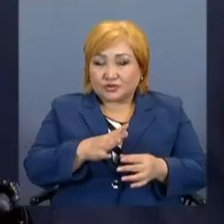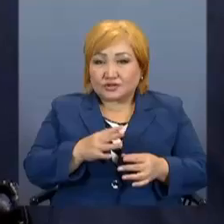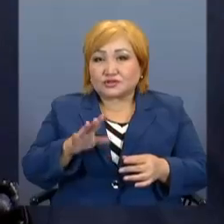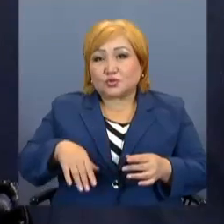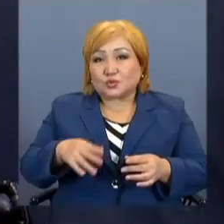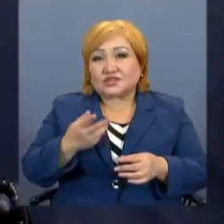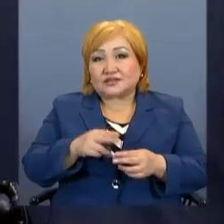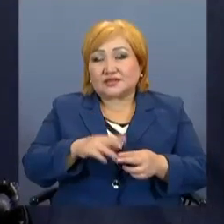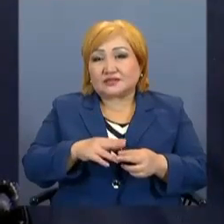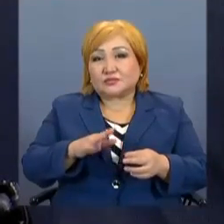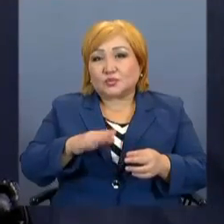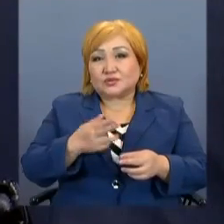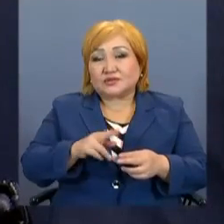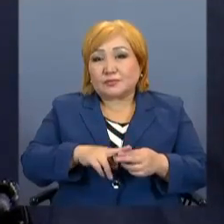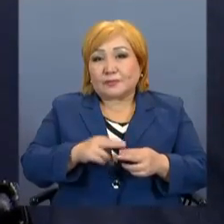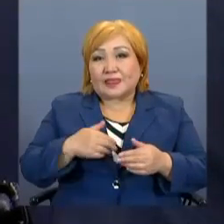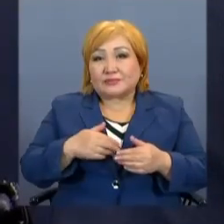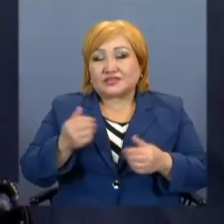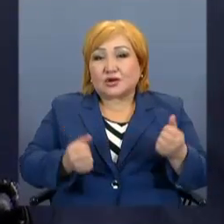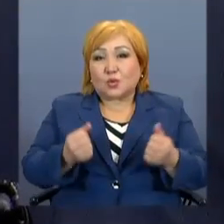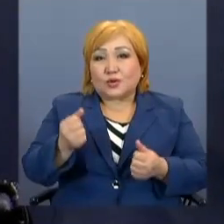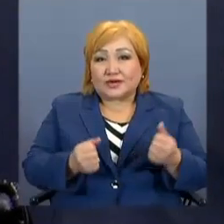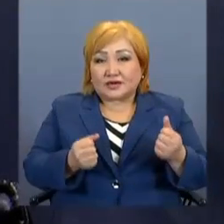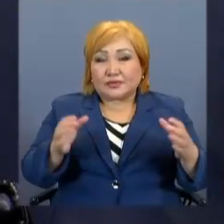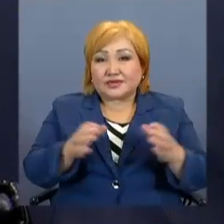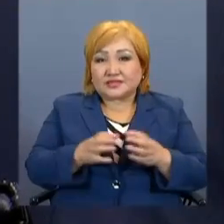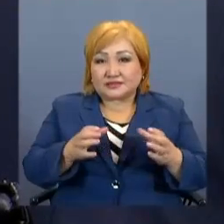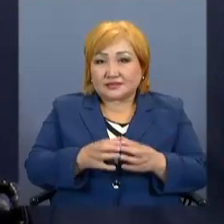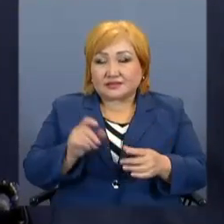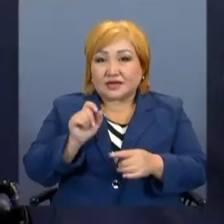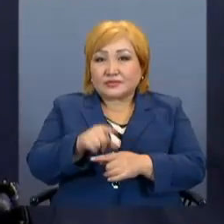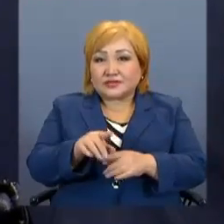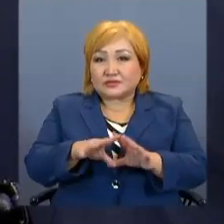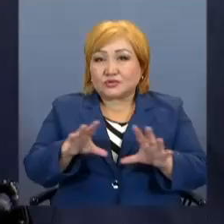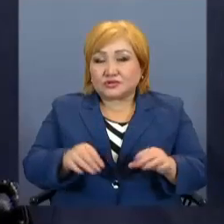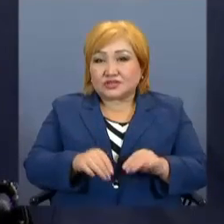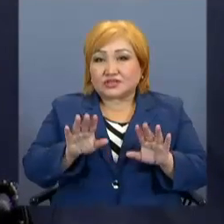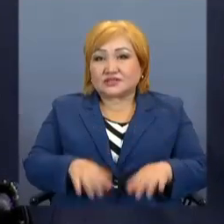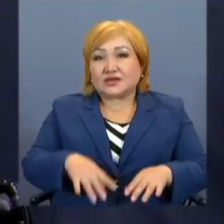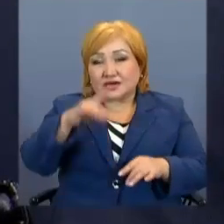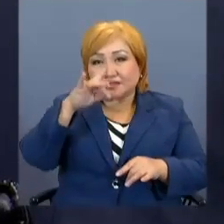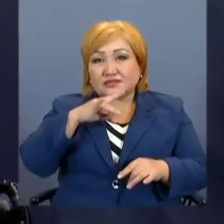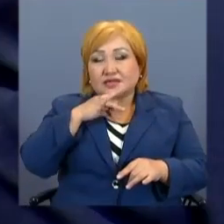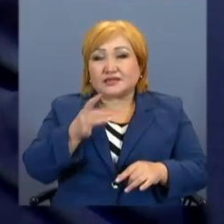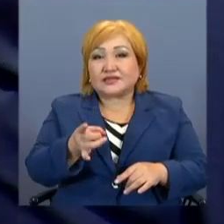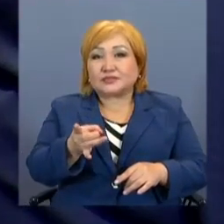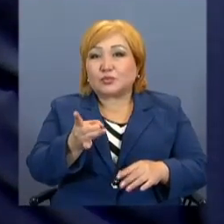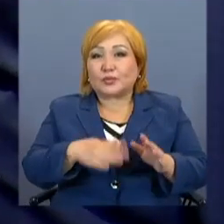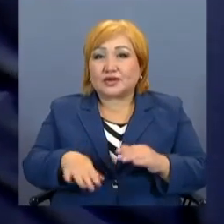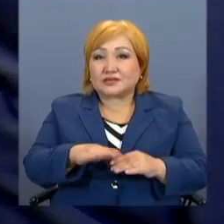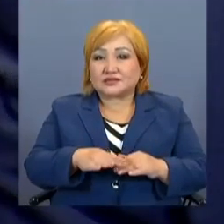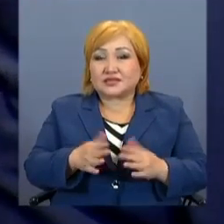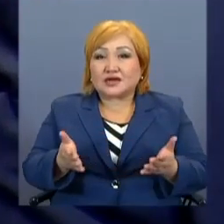көлік комитетінің тапсырысы бойынша жергілікті Қазақстан Республикасының жаңа территорияларында